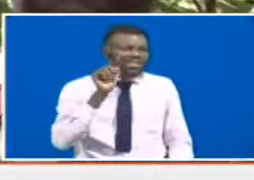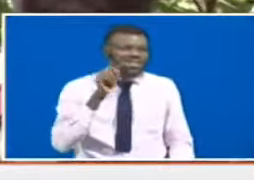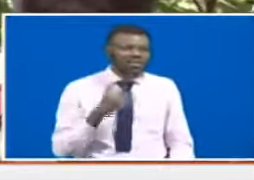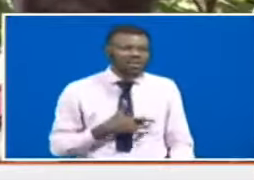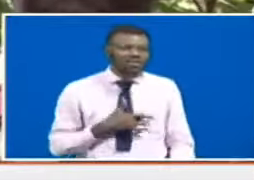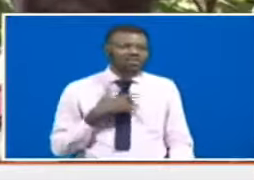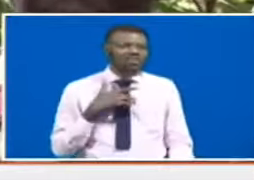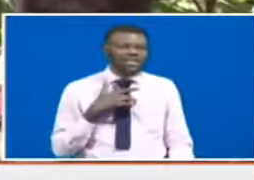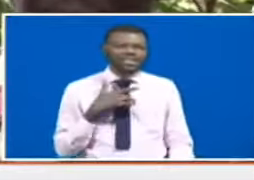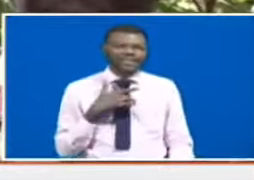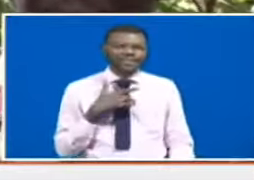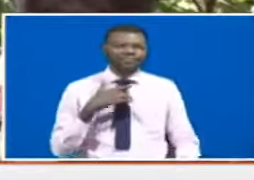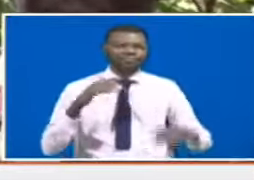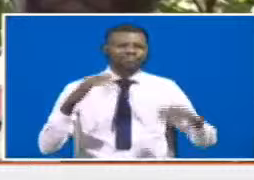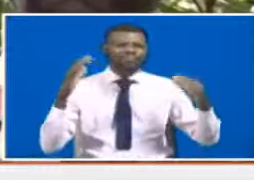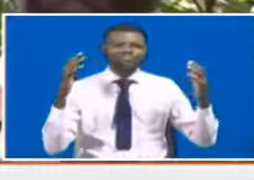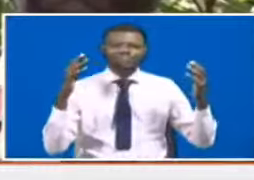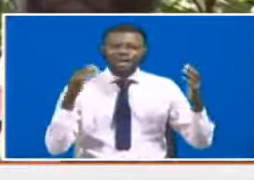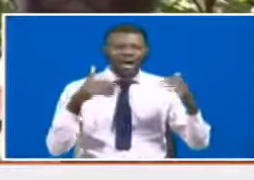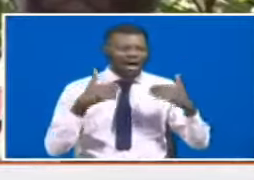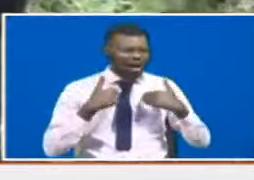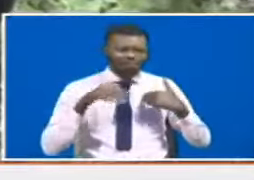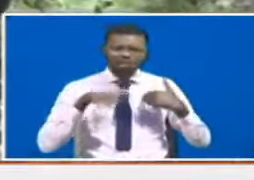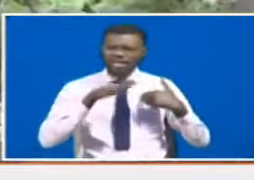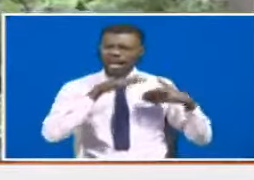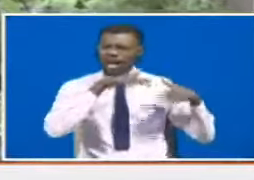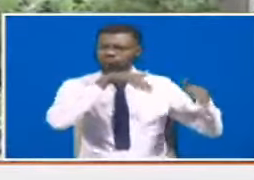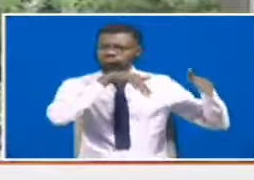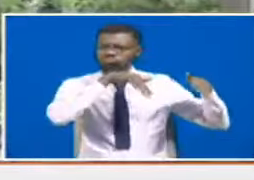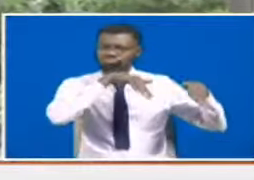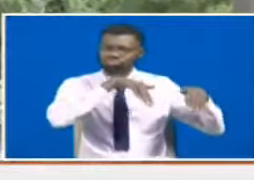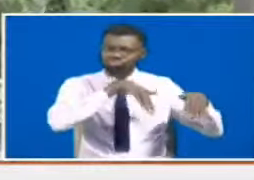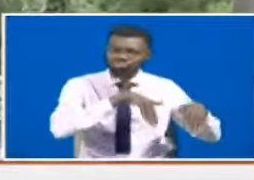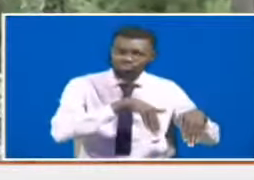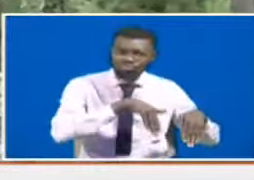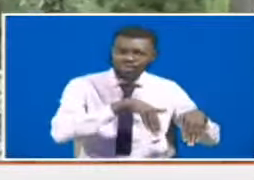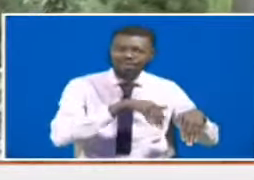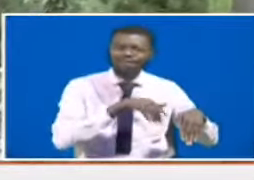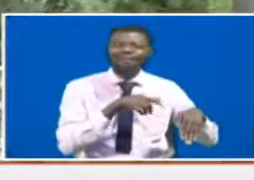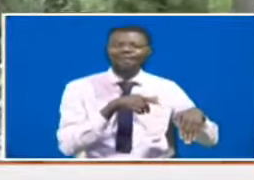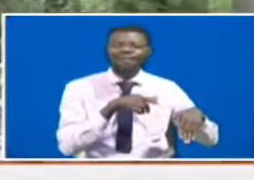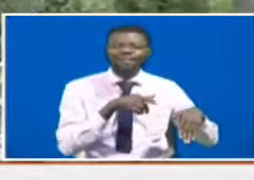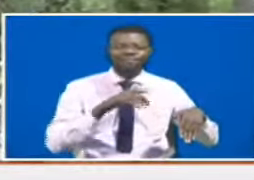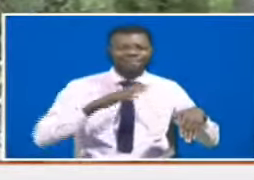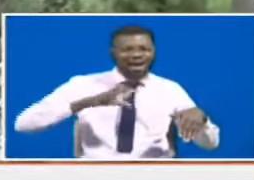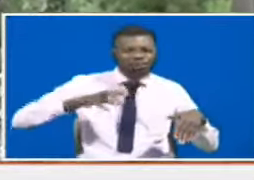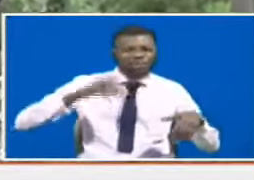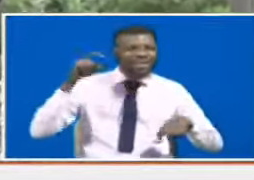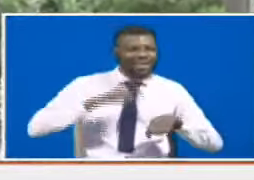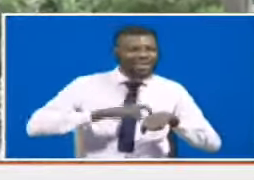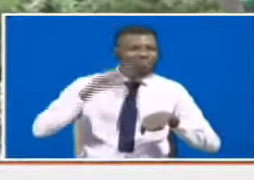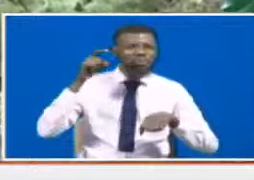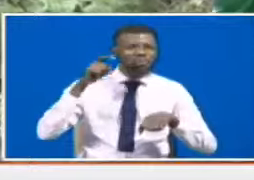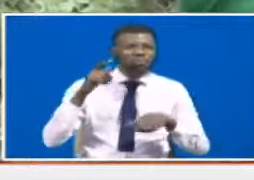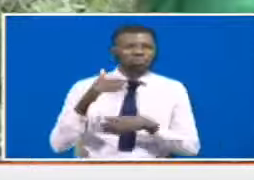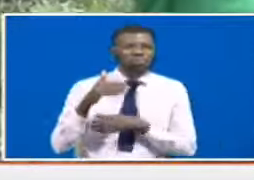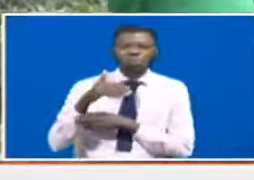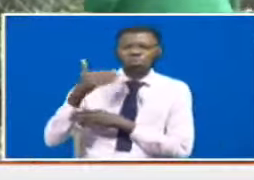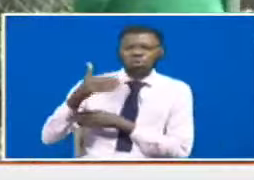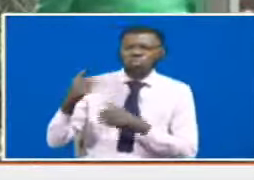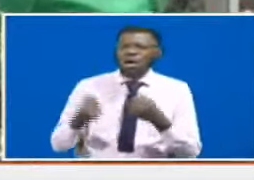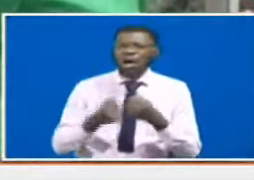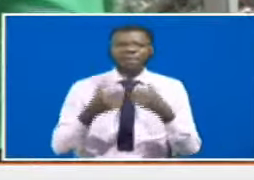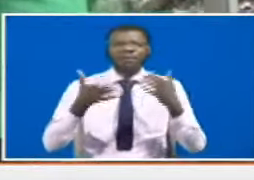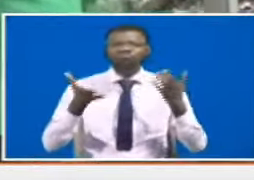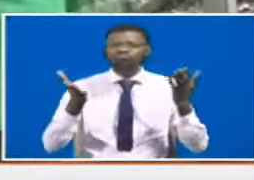ziko prone for landslides. Kaunti hiyo ya Embu, kando na mafuriko, ina hulka ya kushuhudia